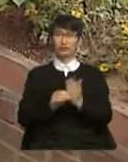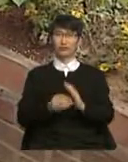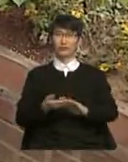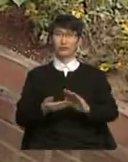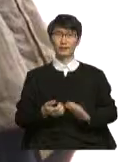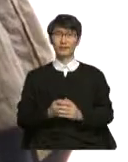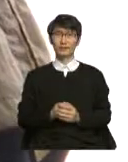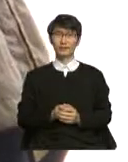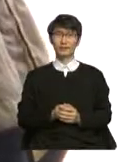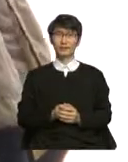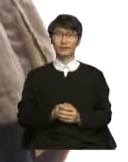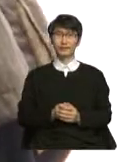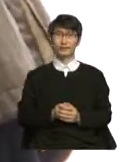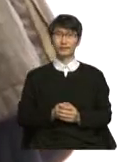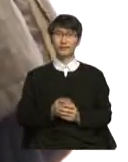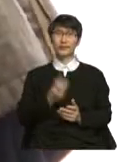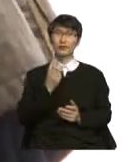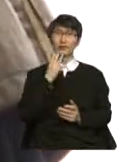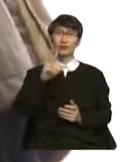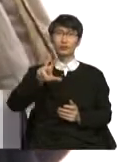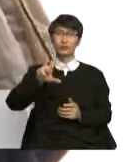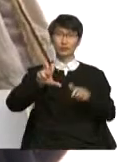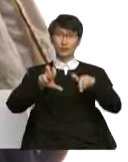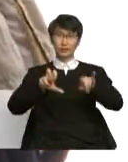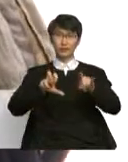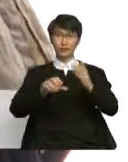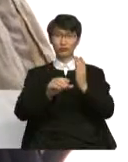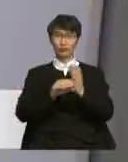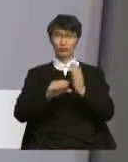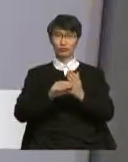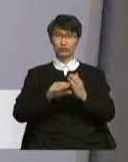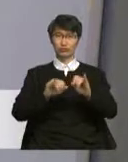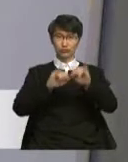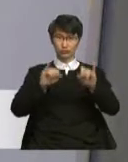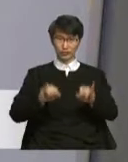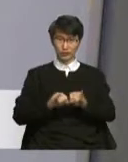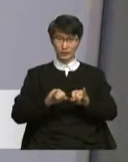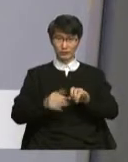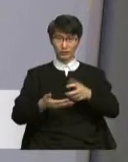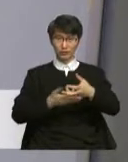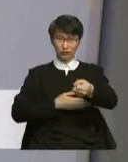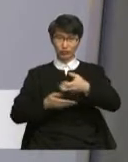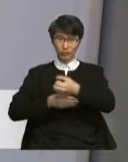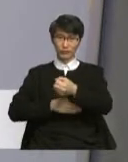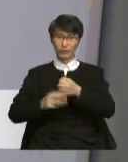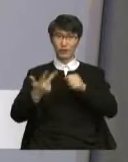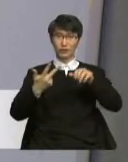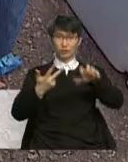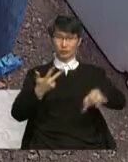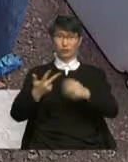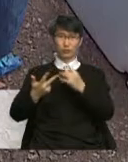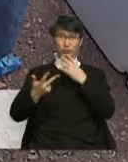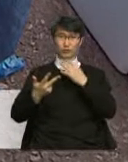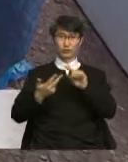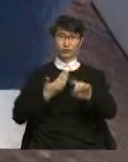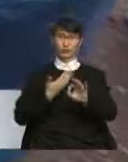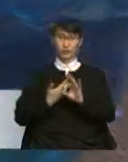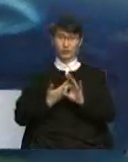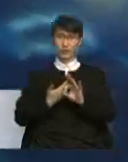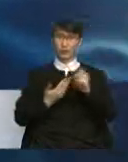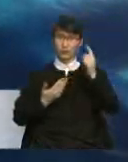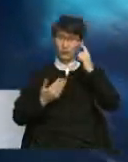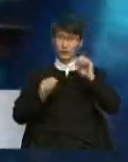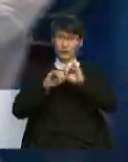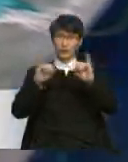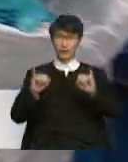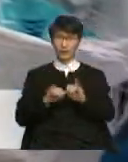겁니다. 서울의 25개 자치구 중 수거함을 운영하고 있는 곳은 단 7곳. 그렇다면 왜